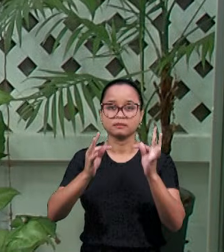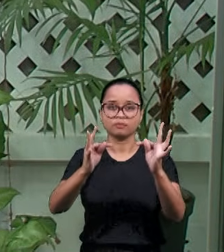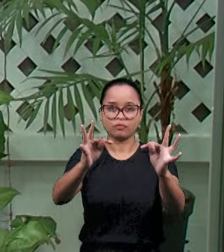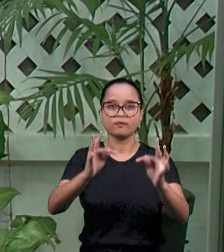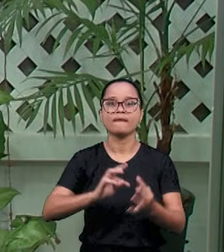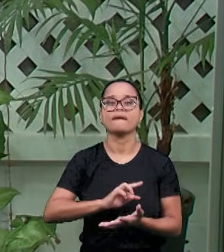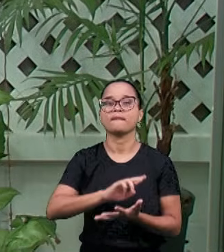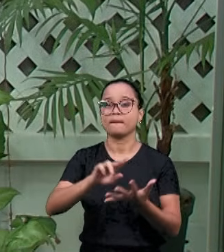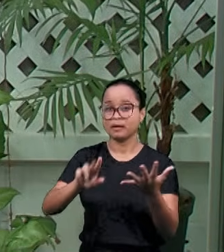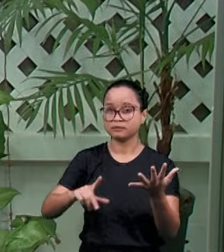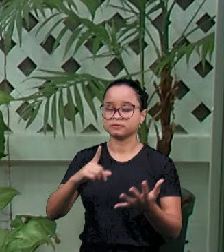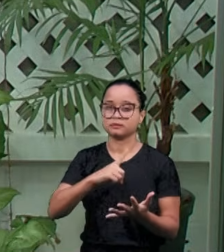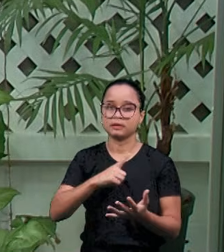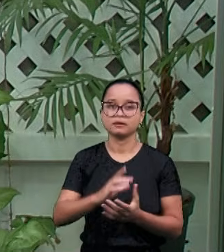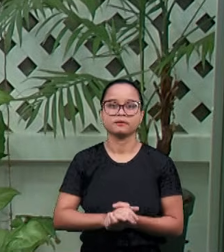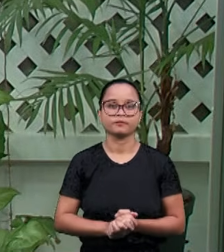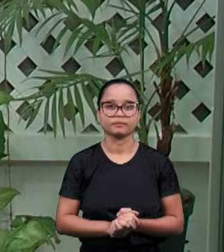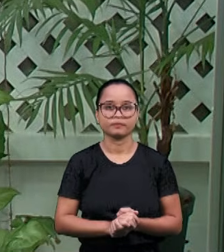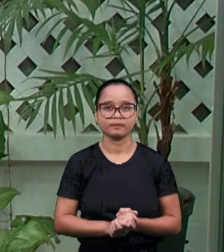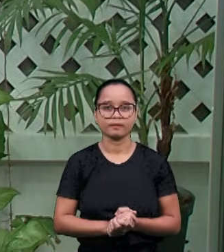témoignages.